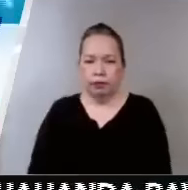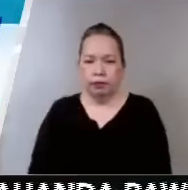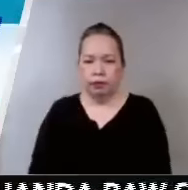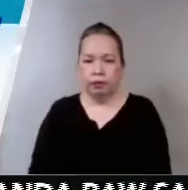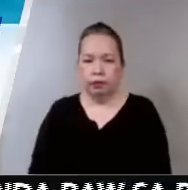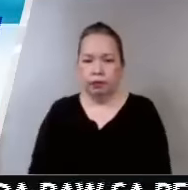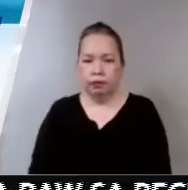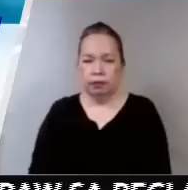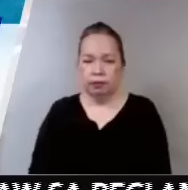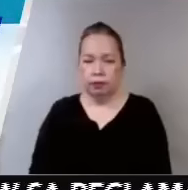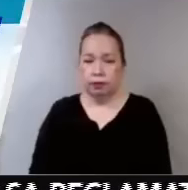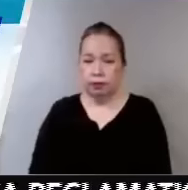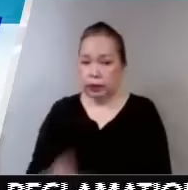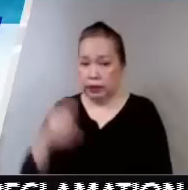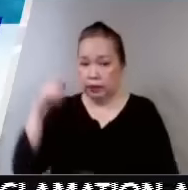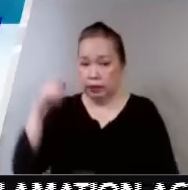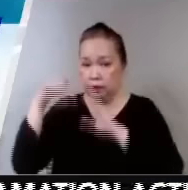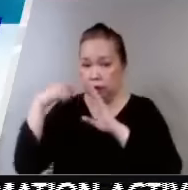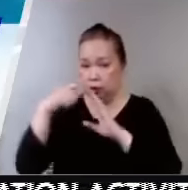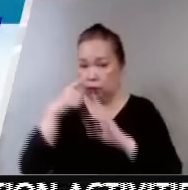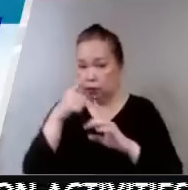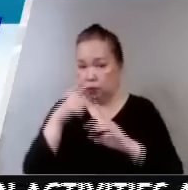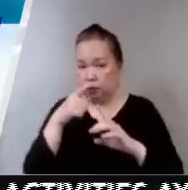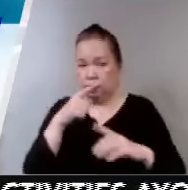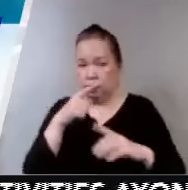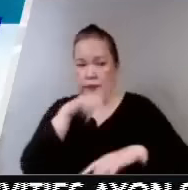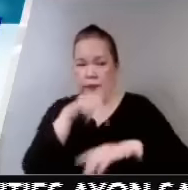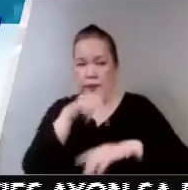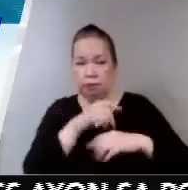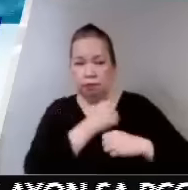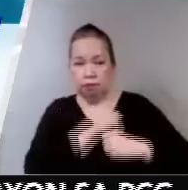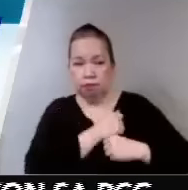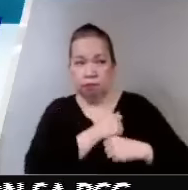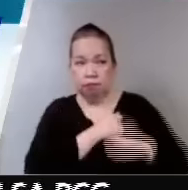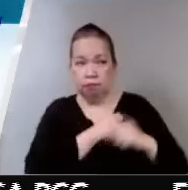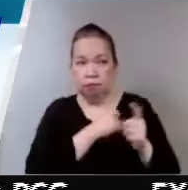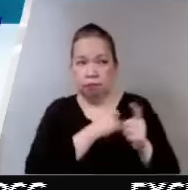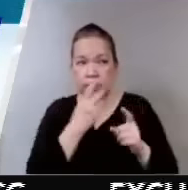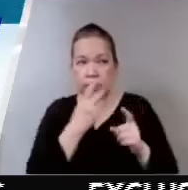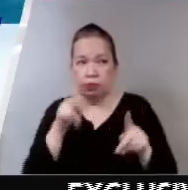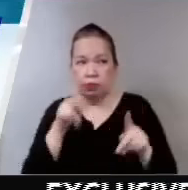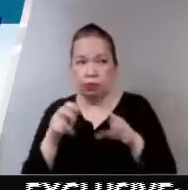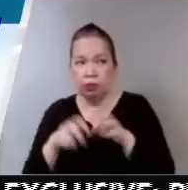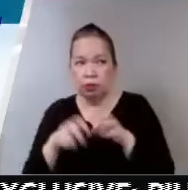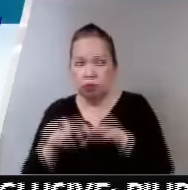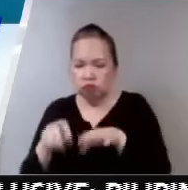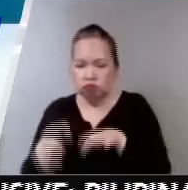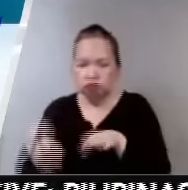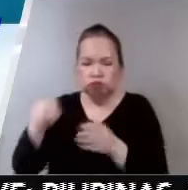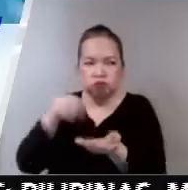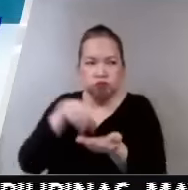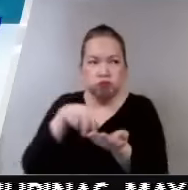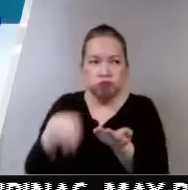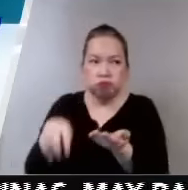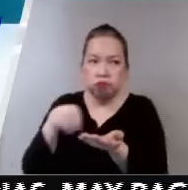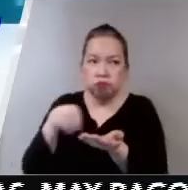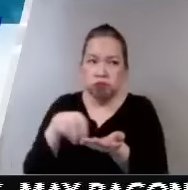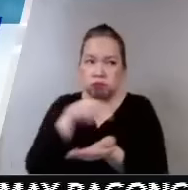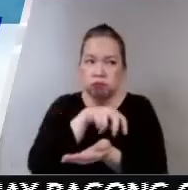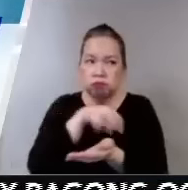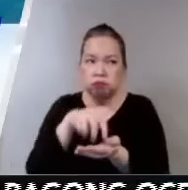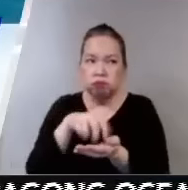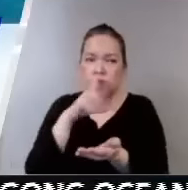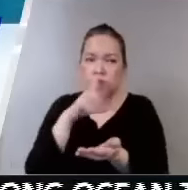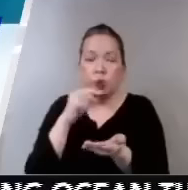Sa video na ito ng Philippine Coast Guard, makikita ang ilang taong umaahon mula sa dagat. Ayon sa PCG, mga diver ito ng